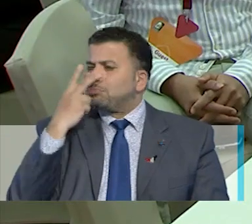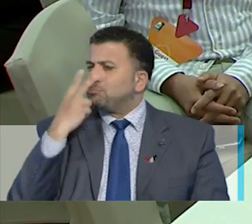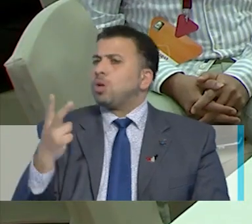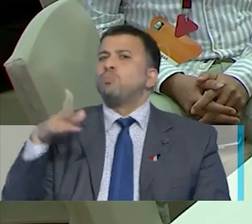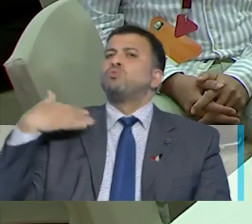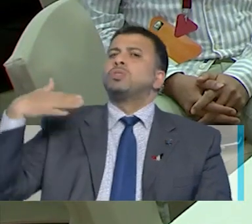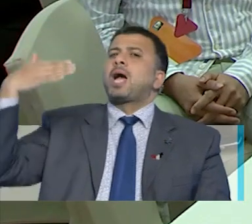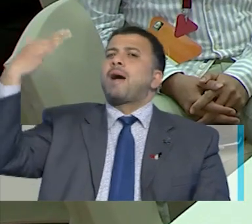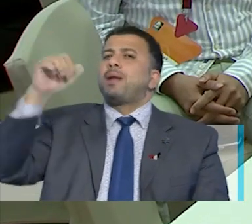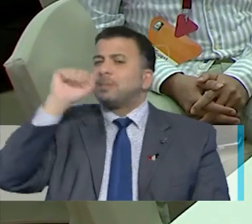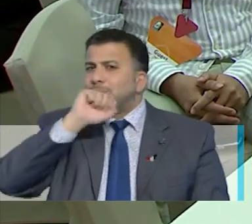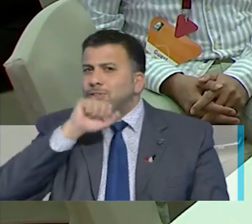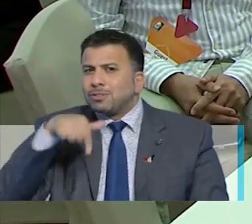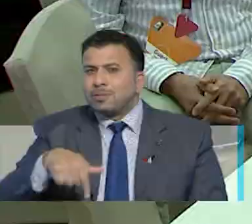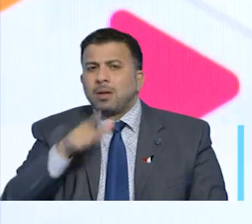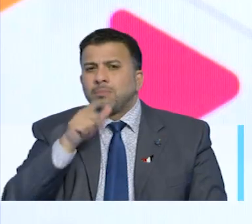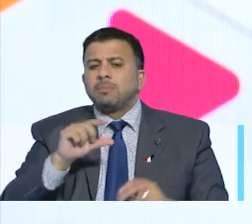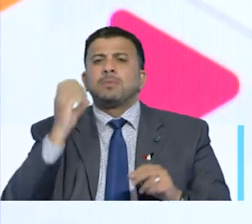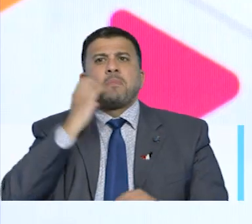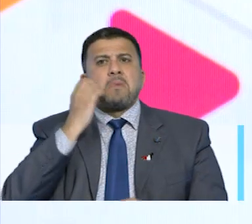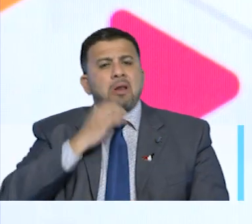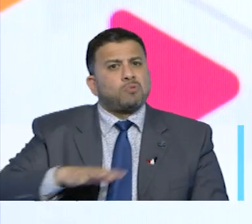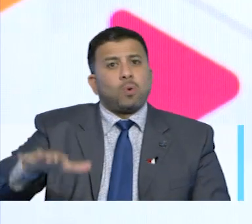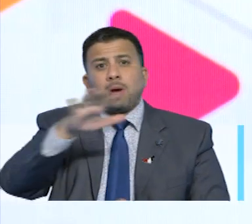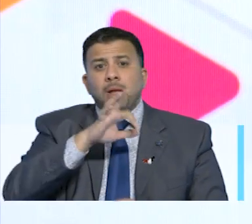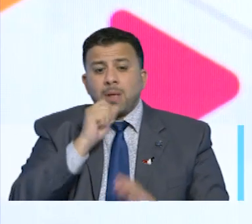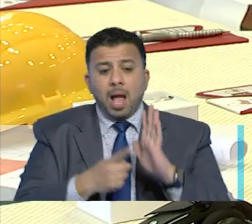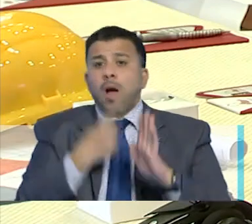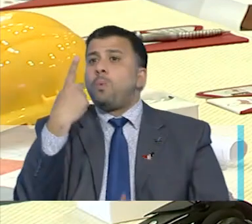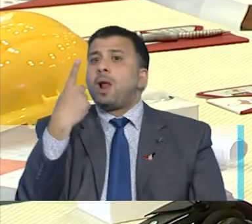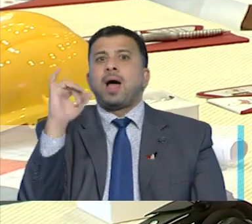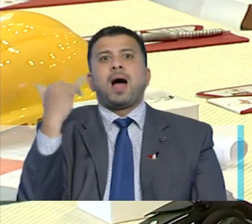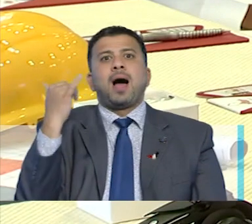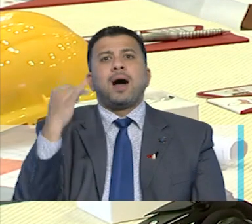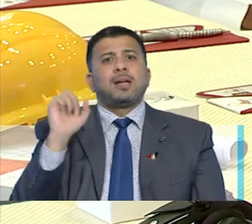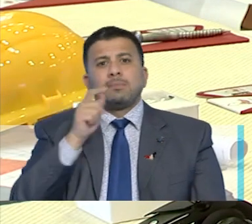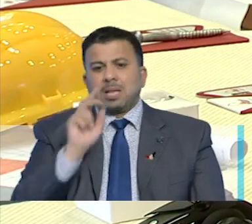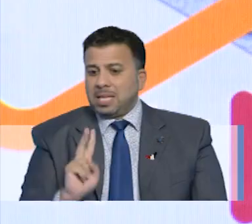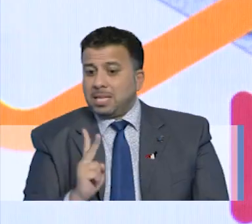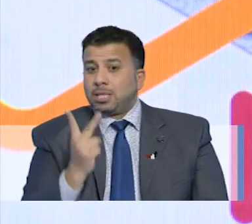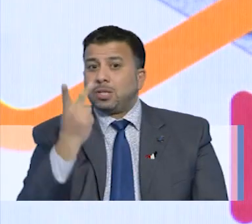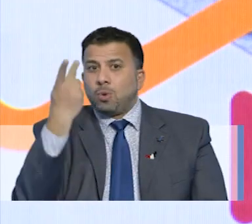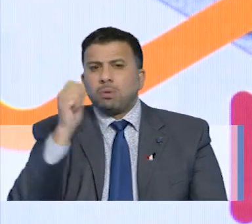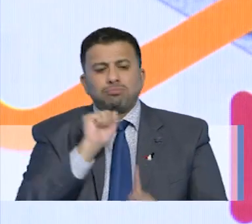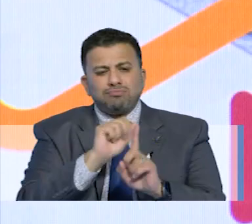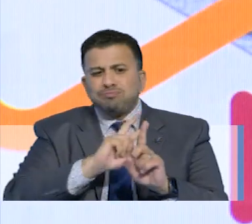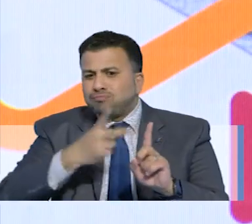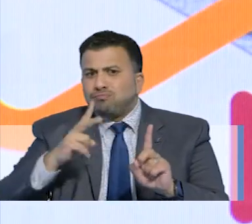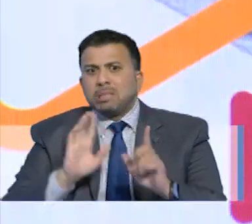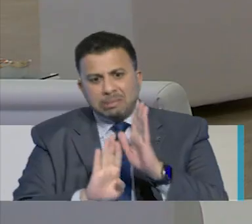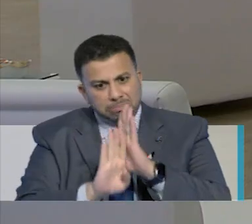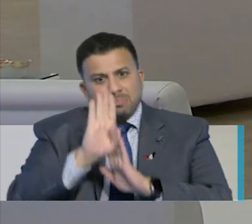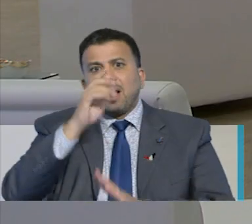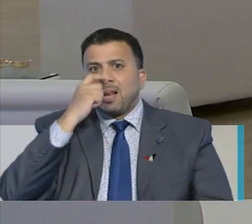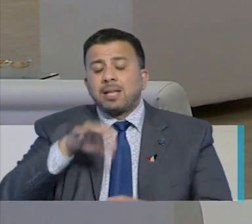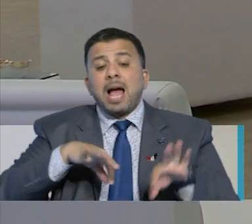المستقبل في الإمارة والدولة بشكل عام، باعتبارها الأولى عربياً في تحقيق التطور بجميع المجالات